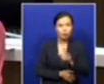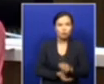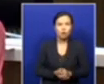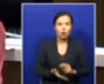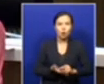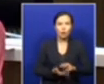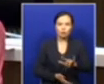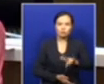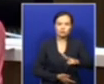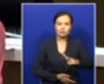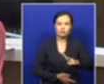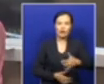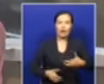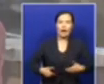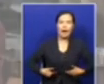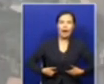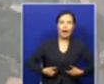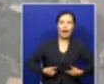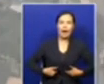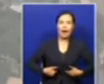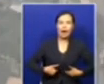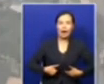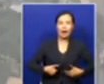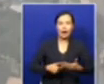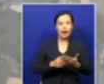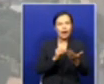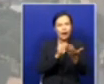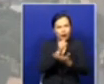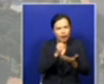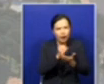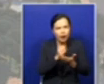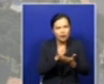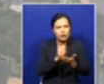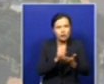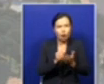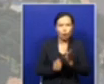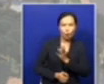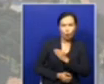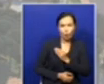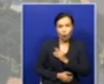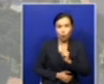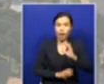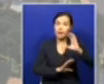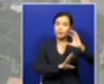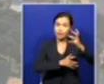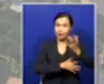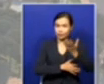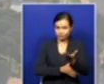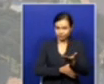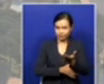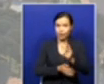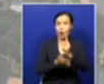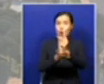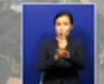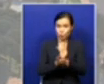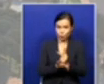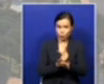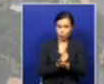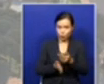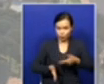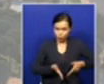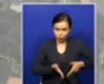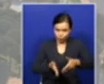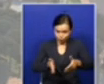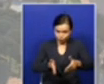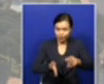ขี้ยาฮือ3ล้อหาขี้ยาฮือกับภาพยนตร์ชุดนักกู้แห่งลุ่มแม่น้ำเจ้า